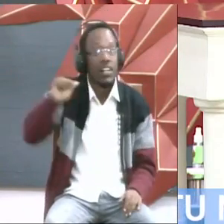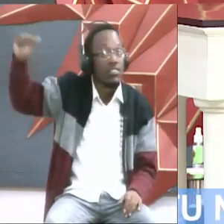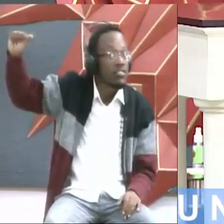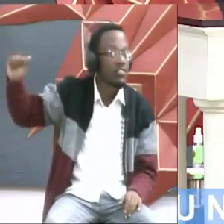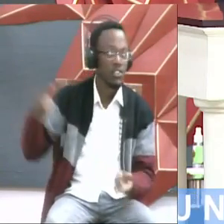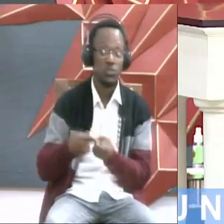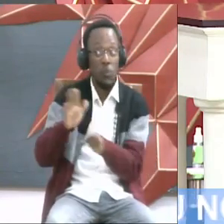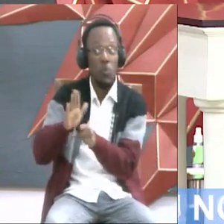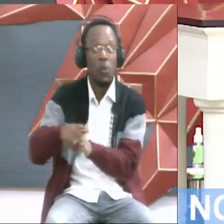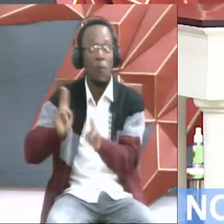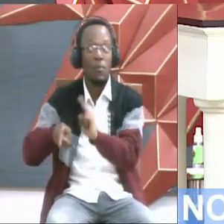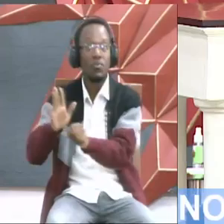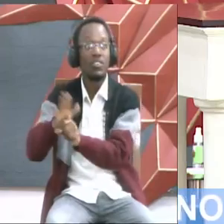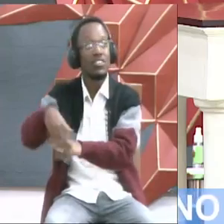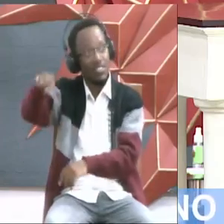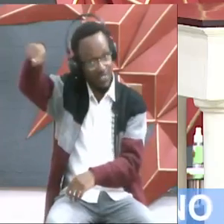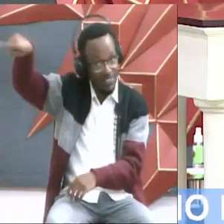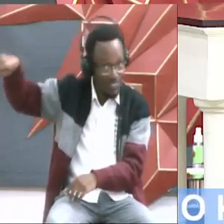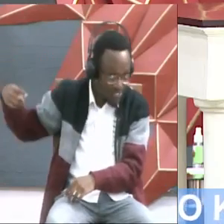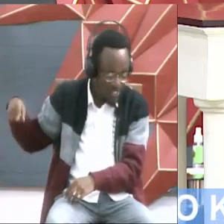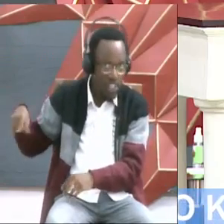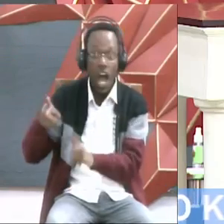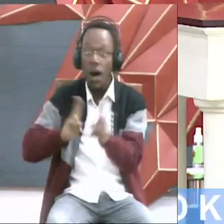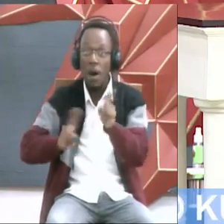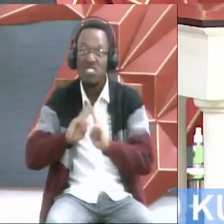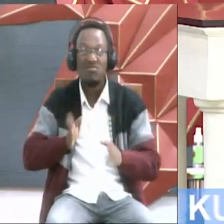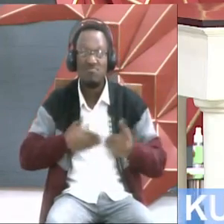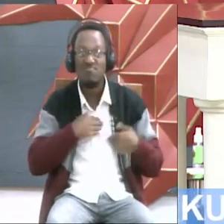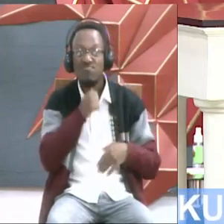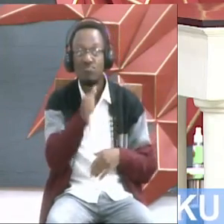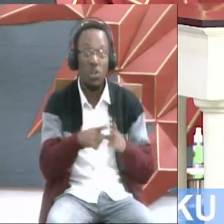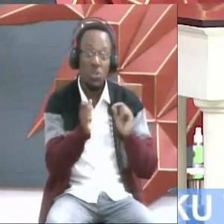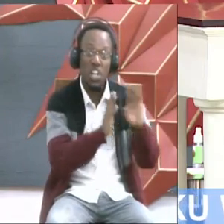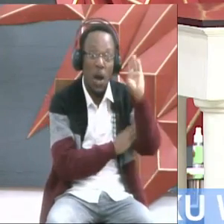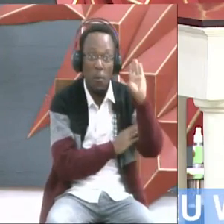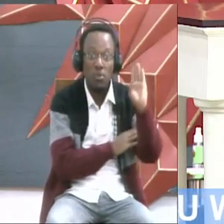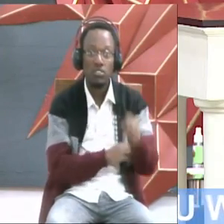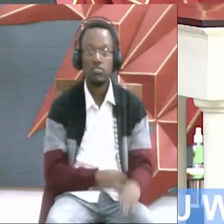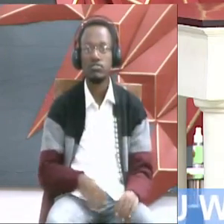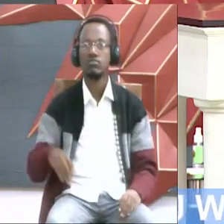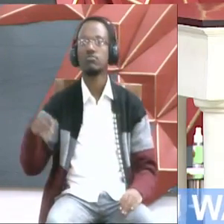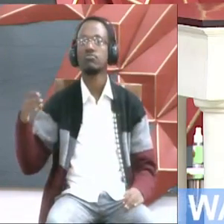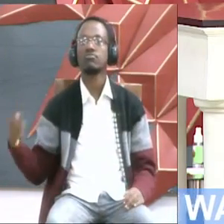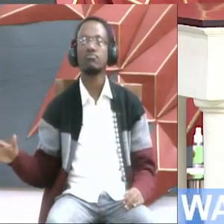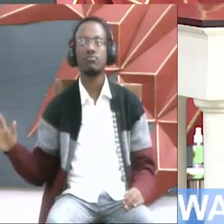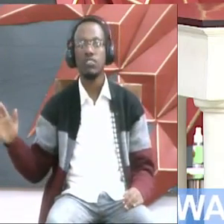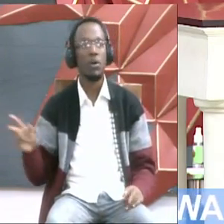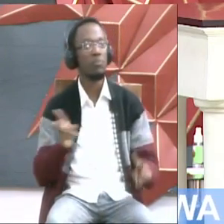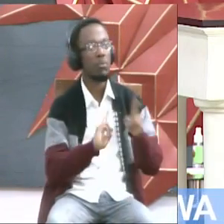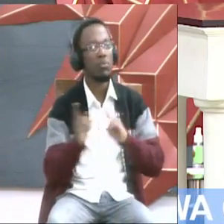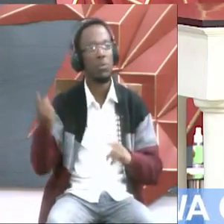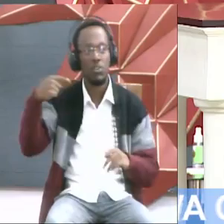benshi ibindi bihumbi byinshi abatabinezerewe bose abaje ari abacokoranye abaje batabinezerewe